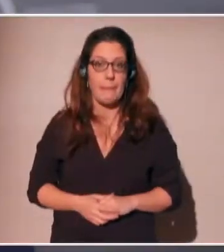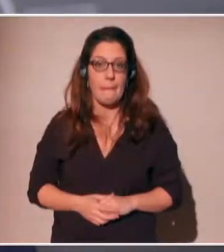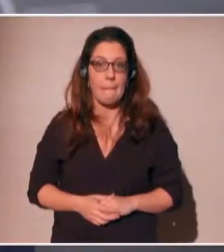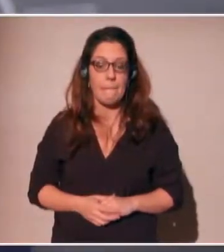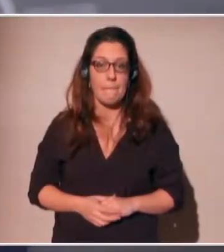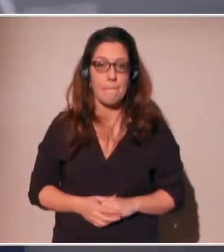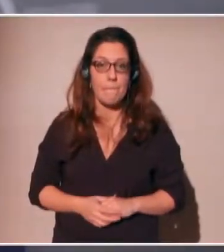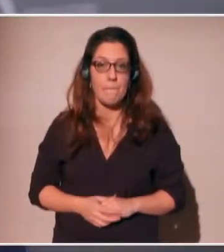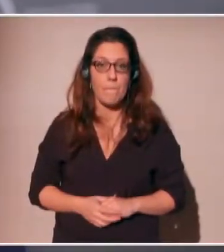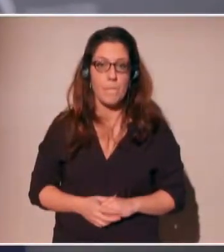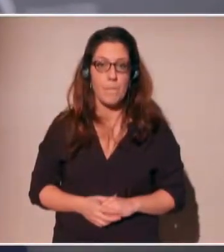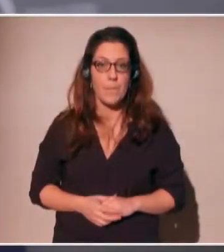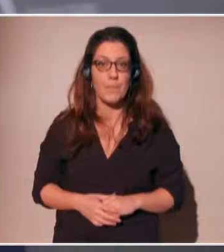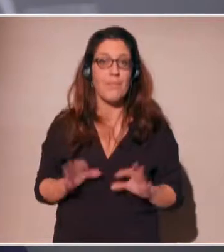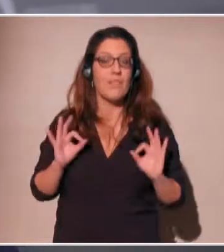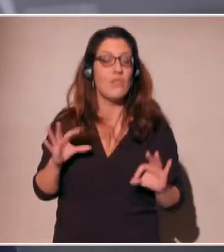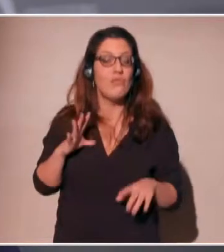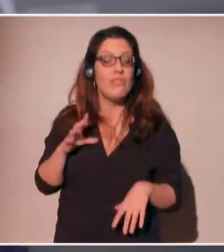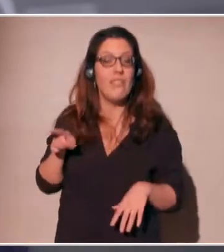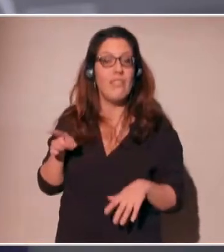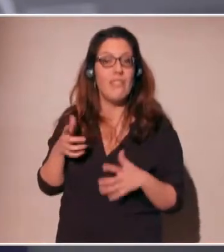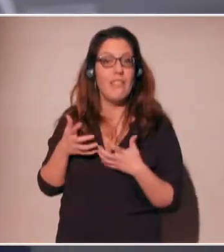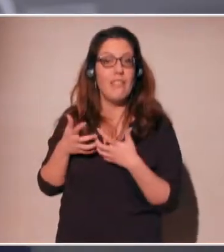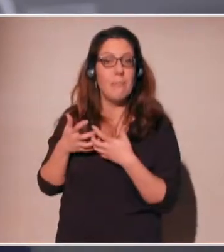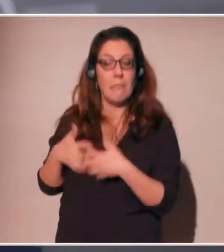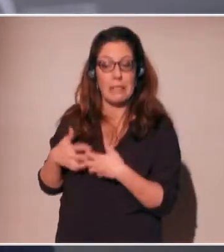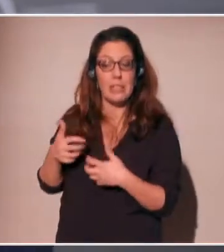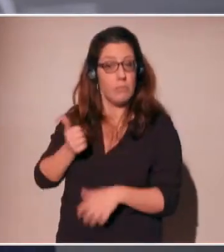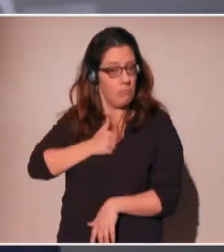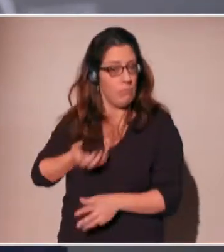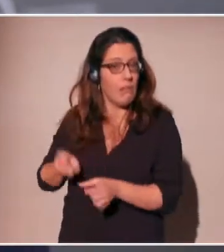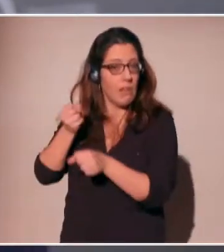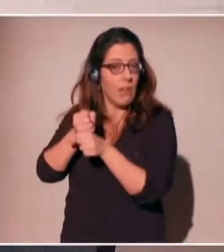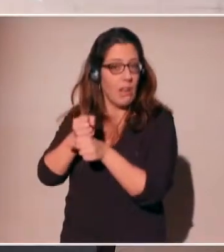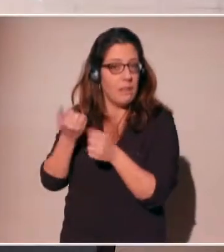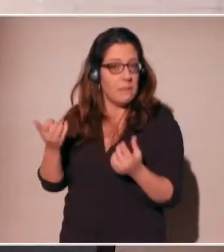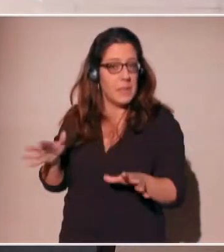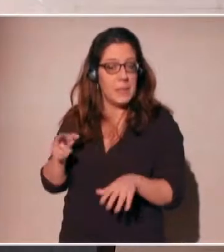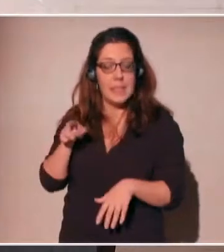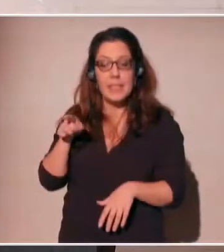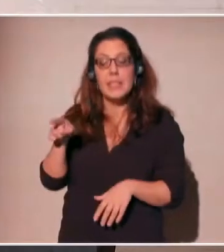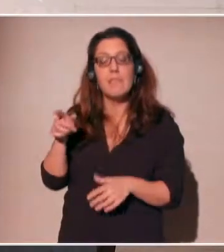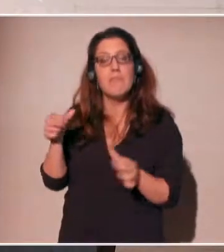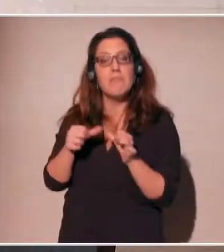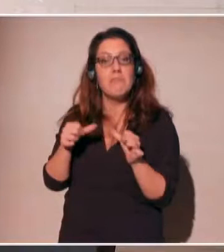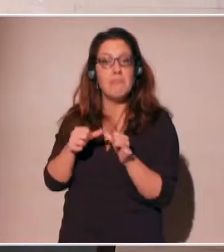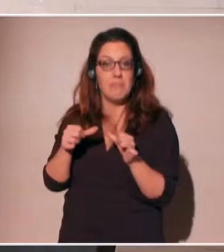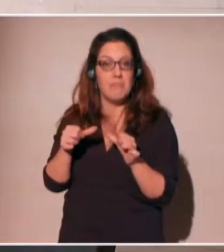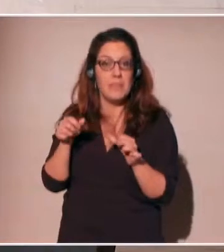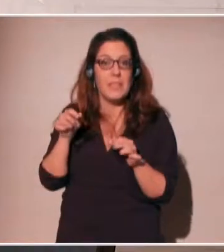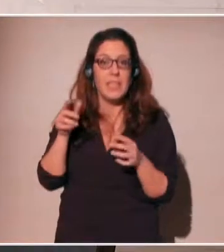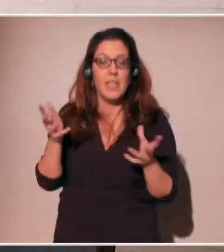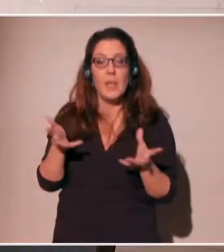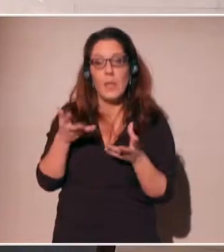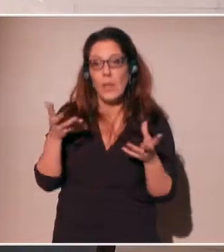j'ai une machine que j'ai créée qui lit des millions et des